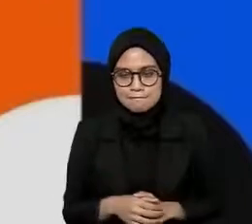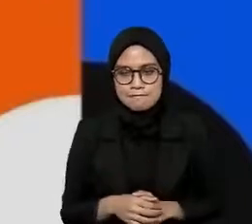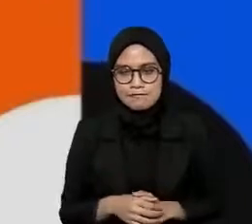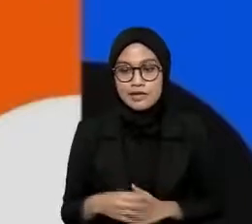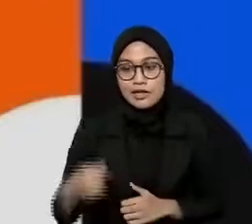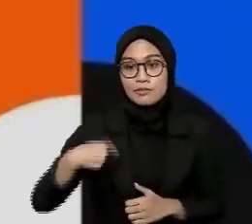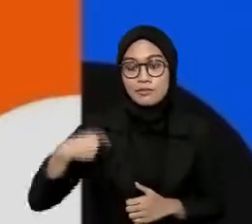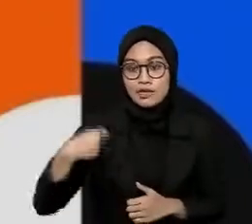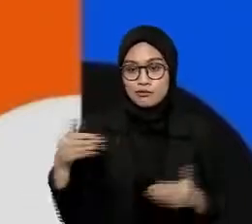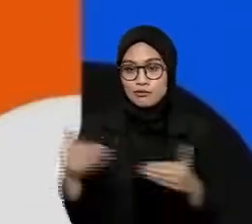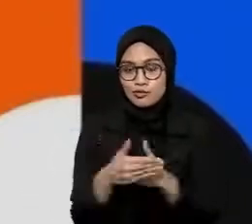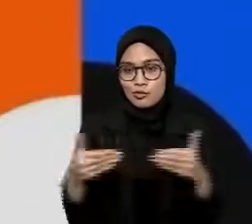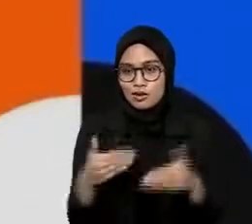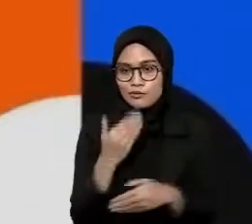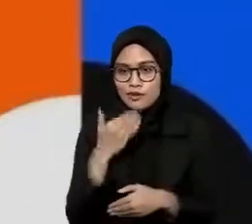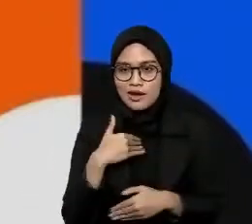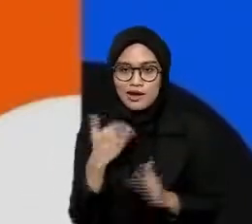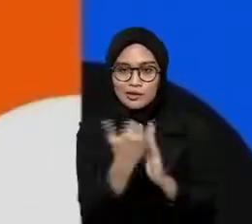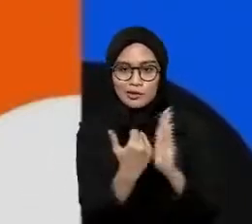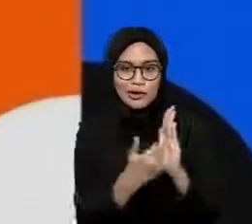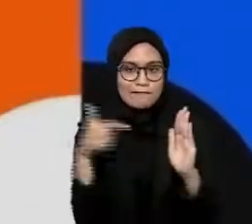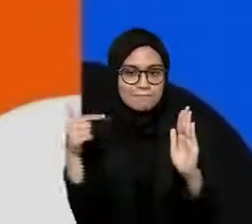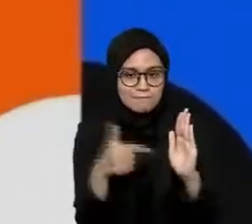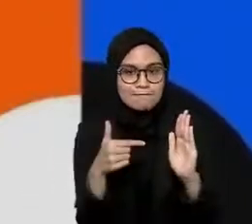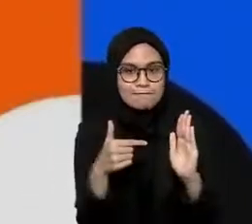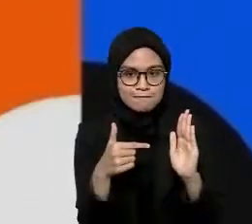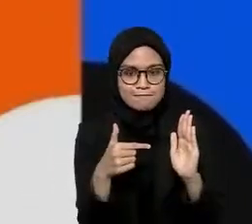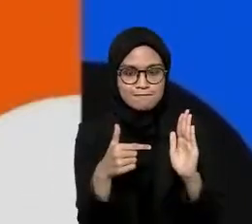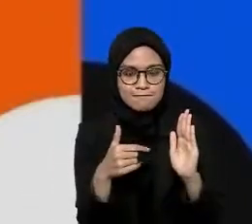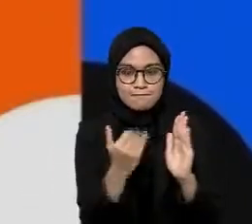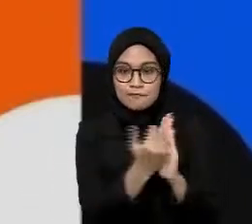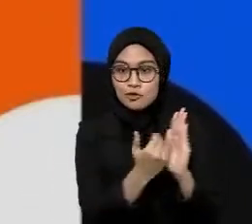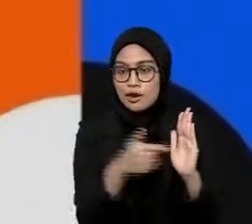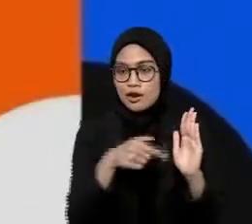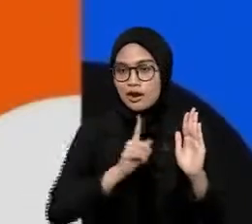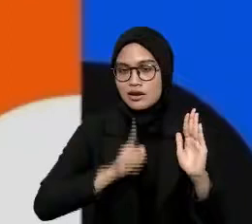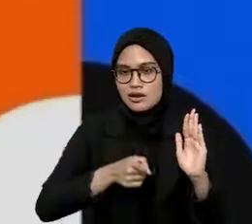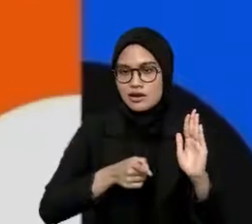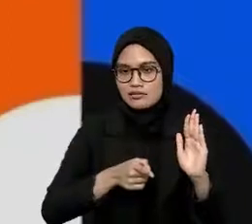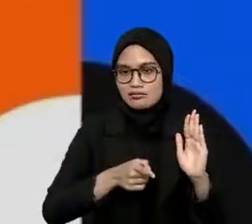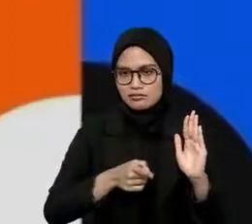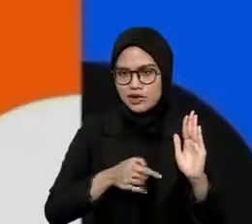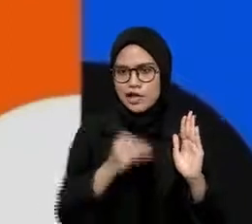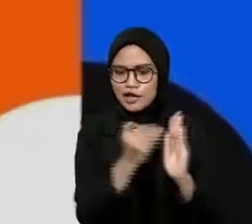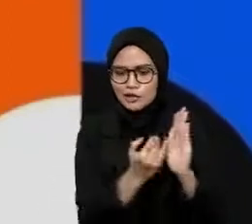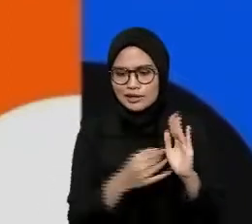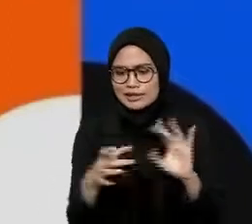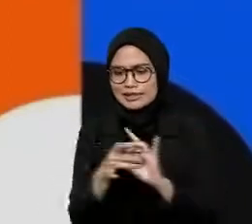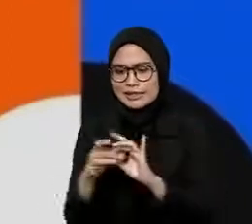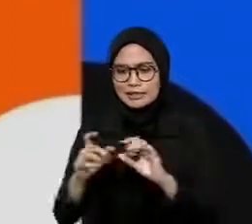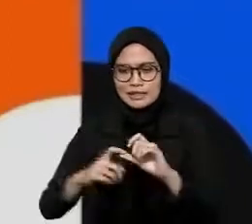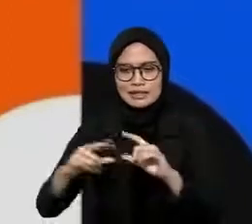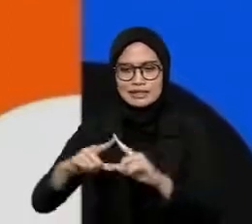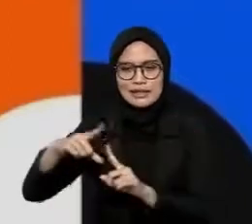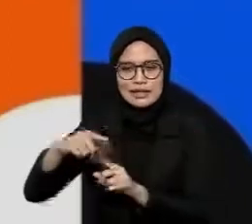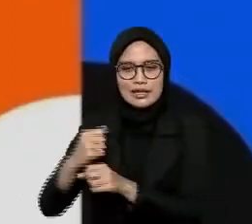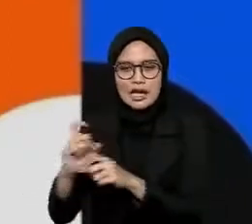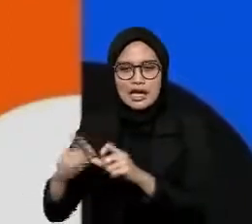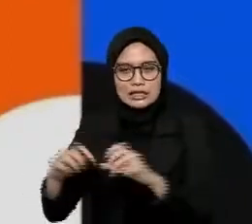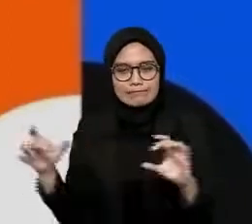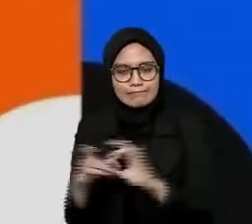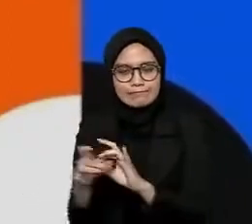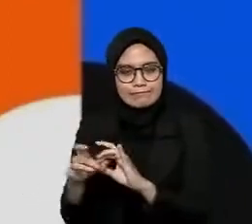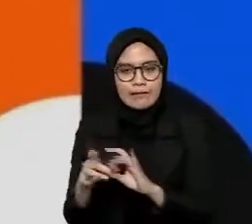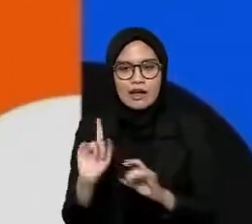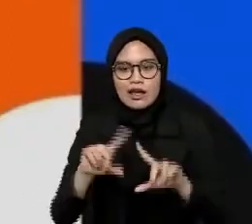kepada semua pelaku perjalanan untuk memenuhi persyaratan yang telah ditetapkan oleh Satgas COVID-19. Ya, antara lain